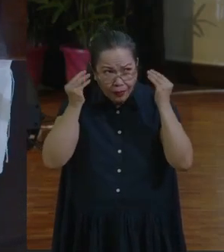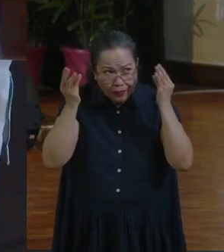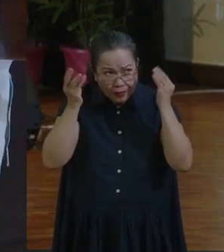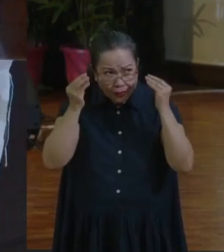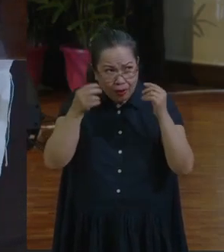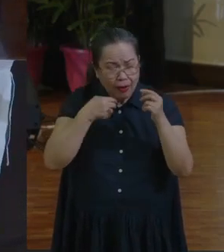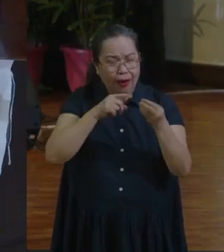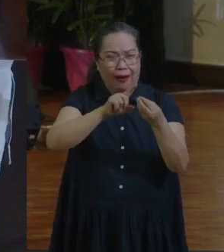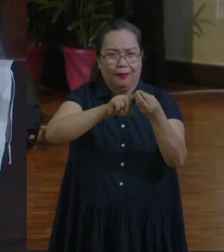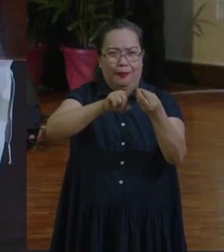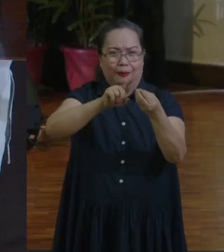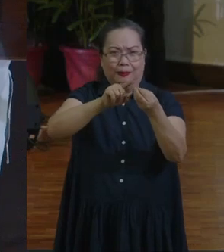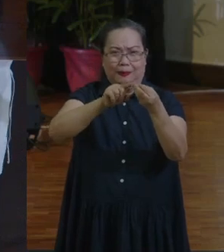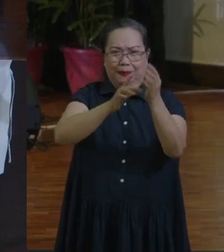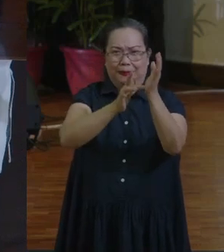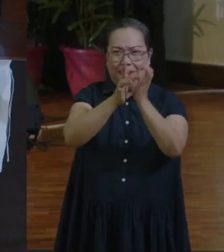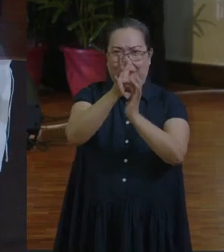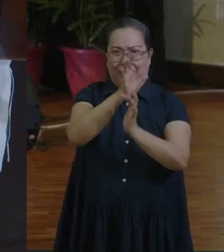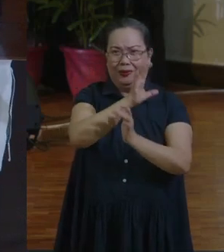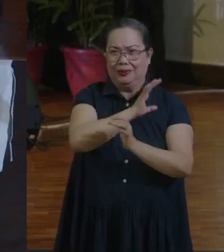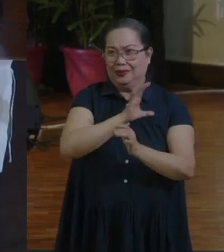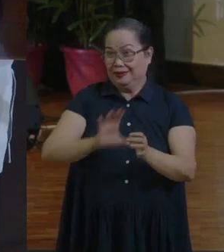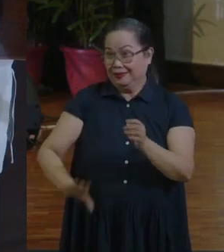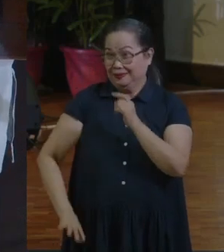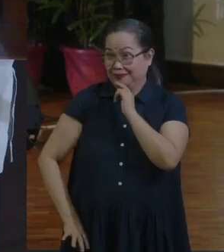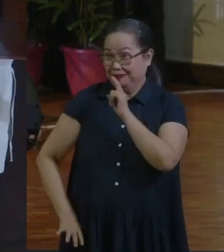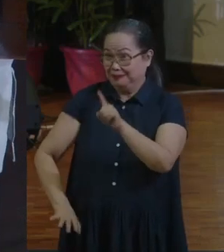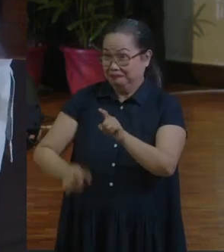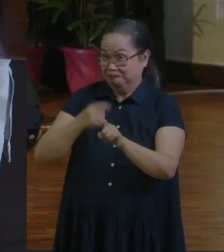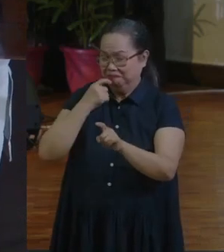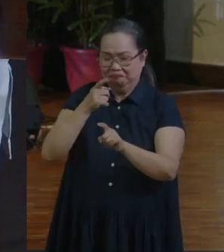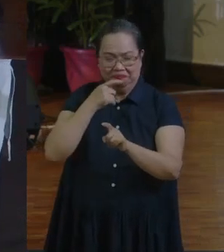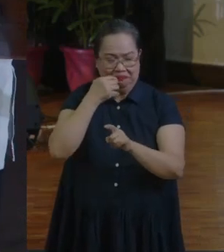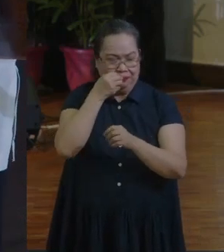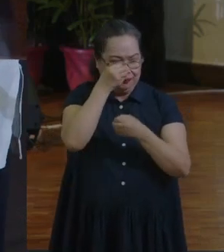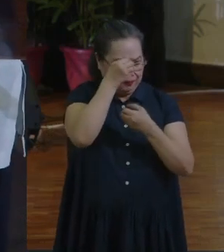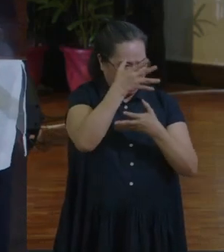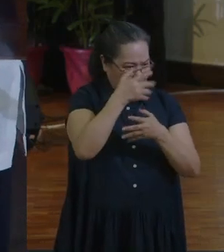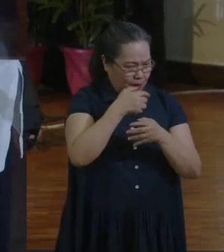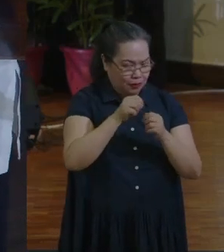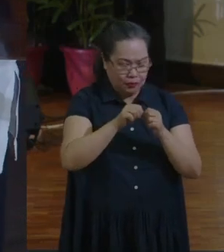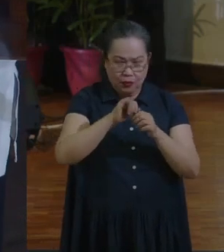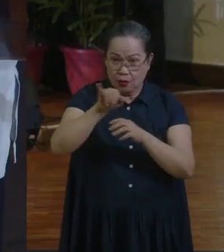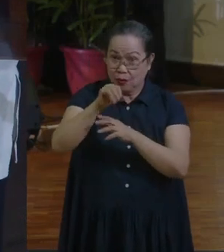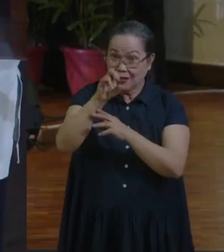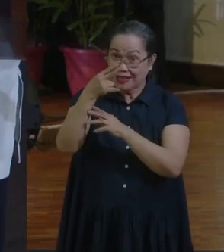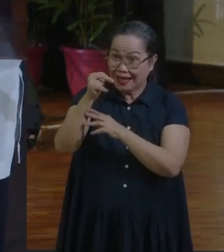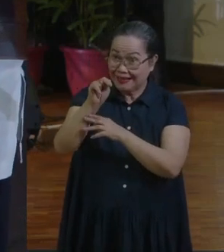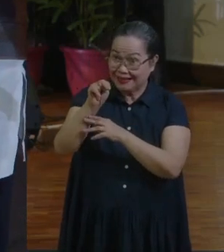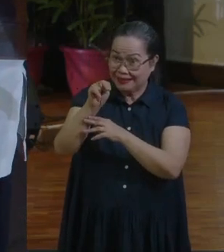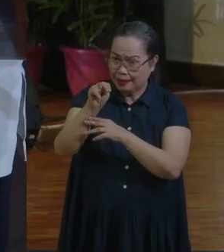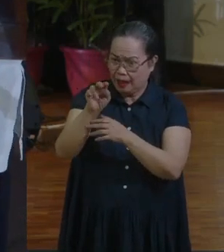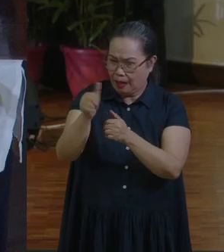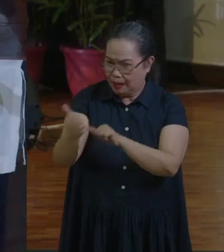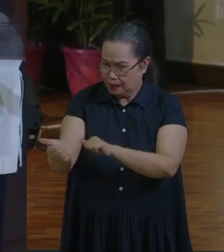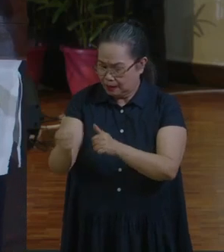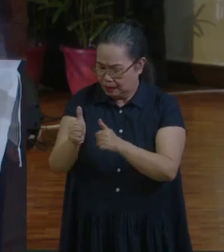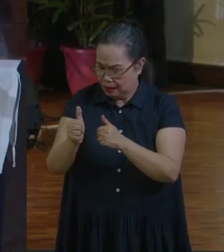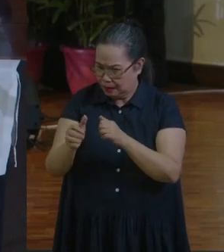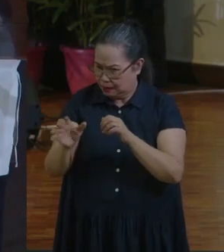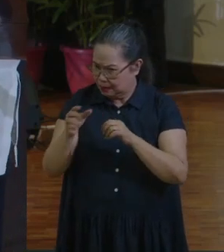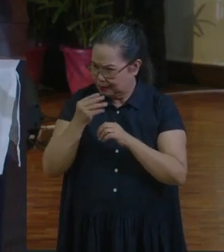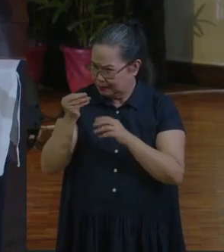pagkamesaya. Nasa natin na ito ay nagsilbing kaaliwan ni John the Baptist na kanyang